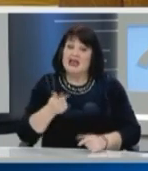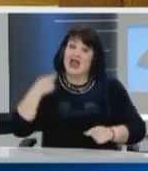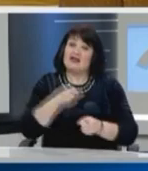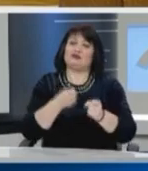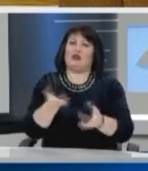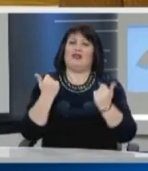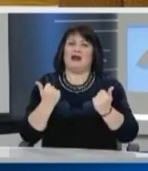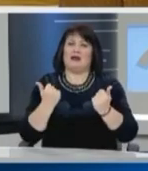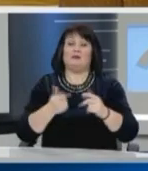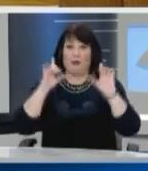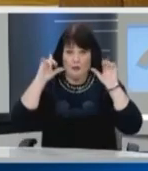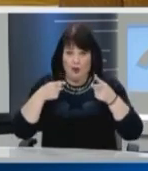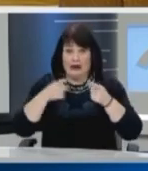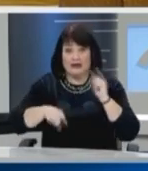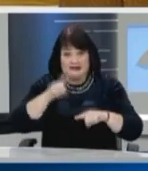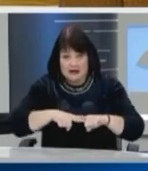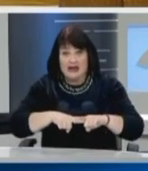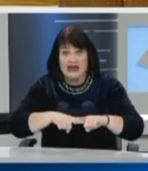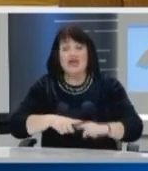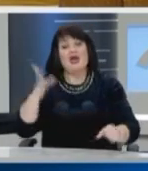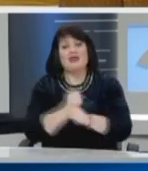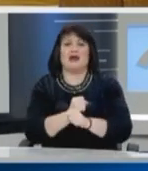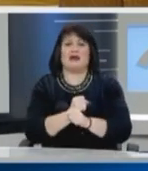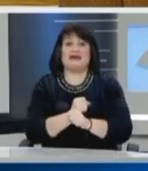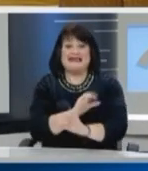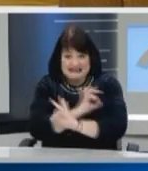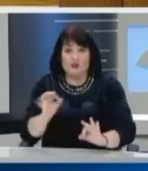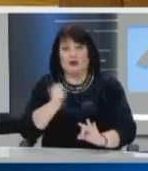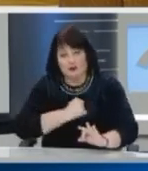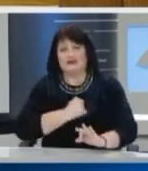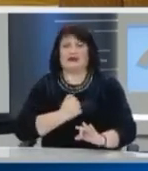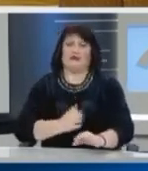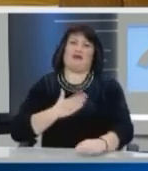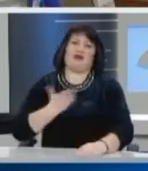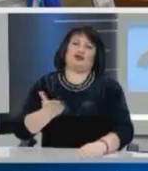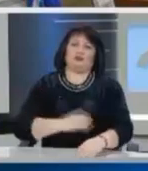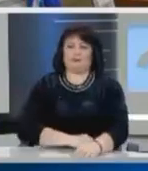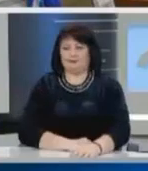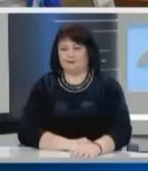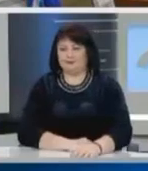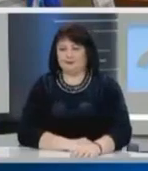ούτε εκβιάζεται. Και η δημοκρατία στον τόπο μας θα νικήσει. Να είστε σίγουροι. Σας ευχαριστώ.